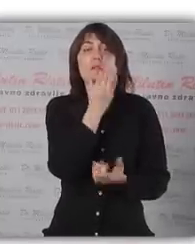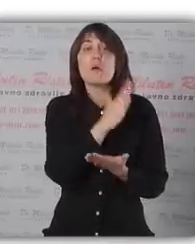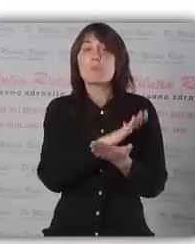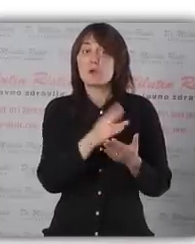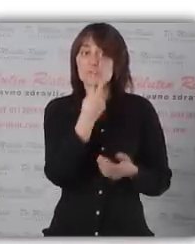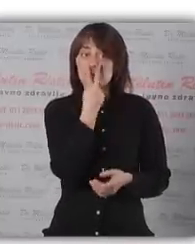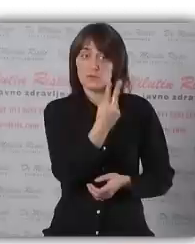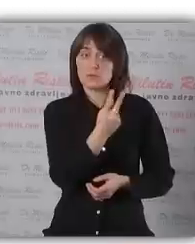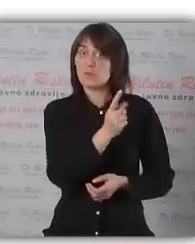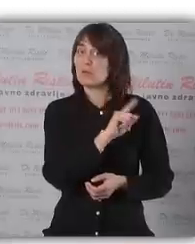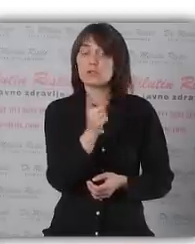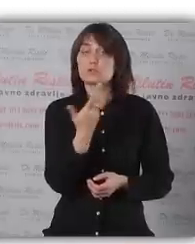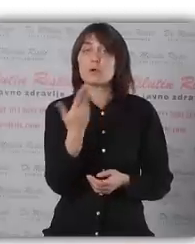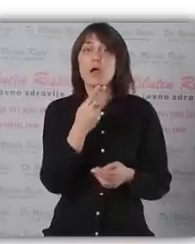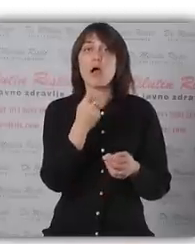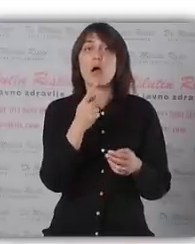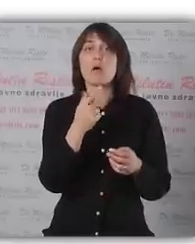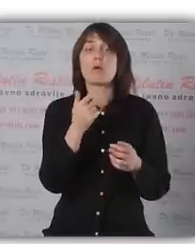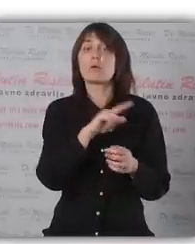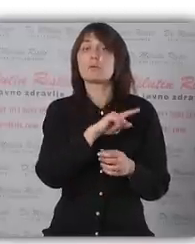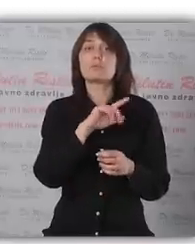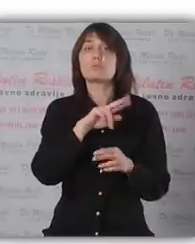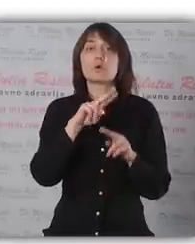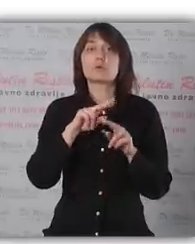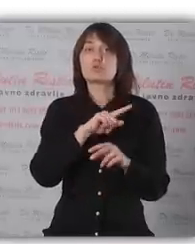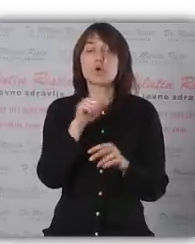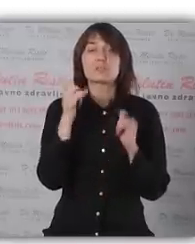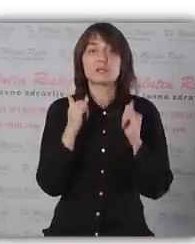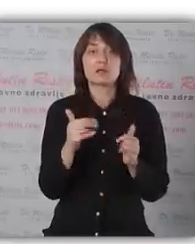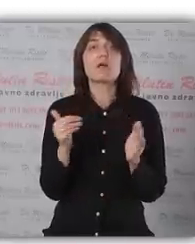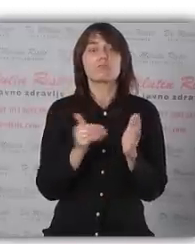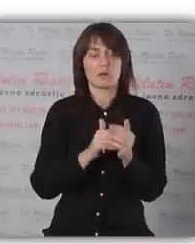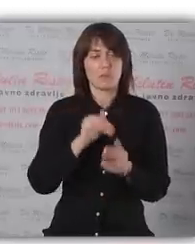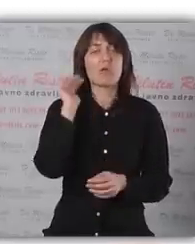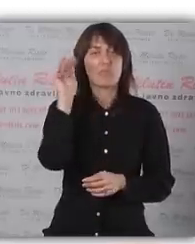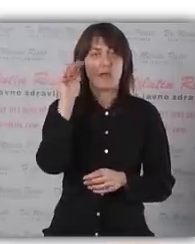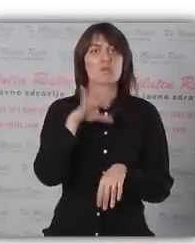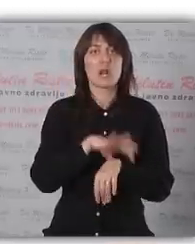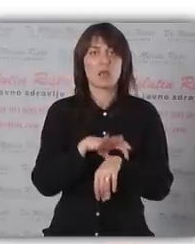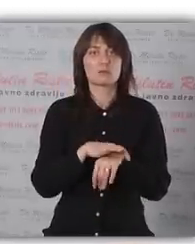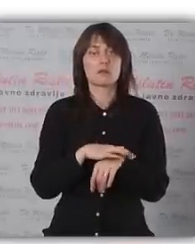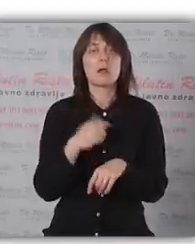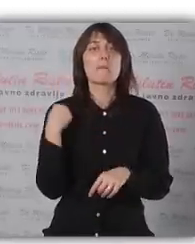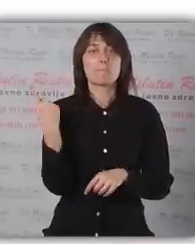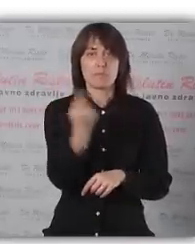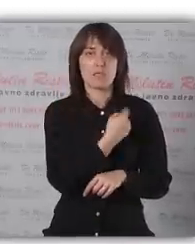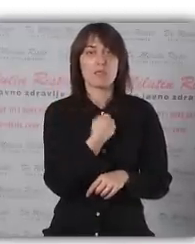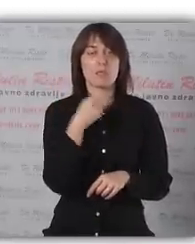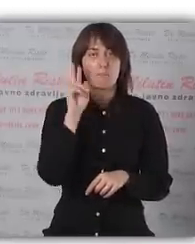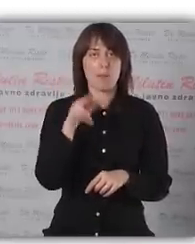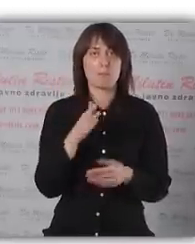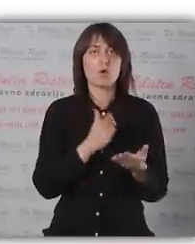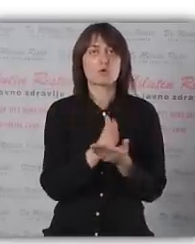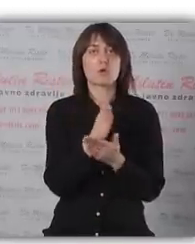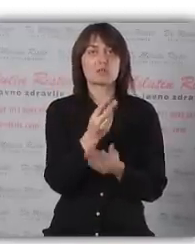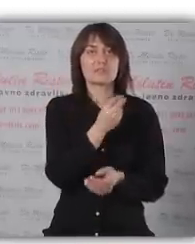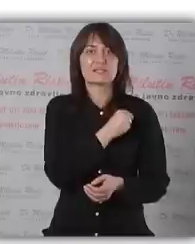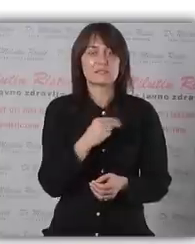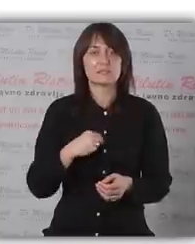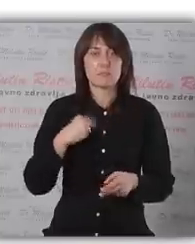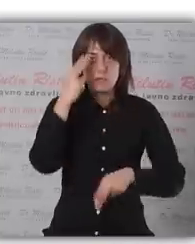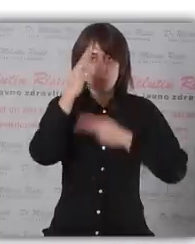nedovoljno, prosto se vidi da nisu kao do sada, treba se obratiti lekaru. Mi inače imamo